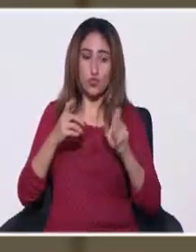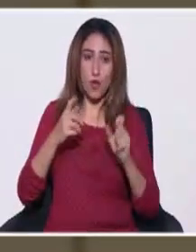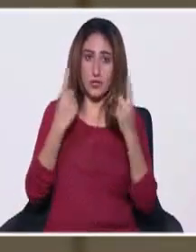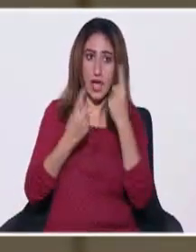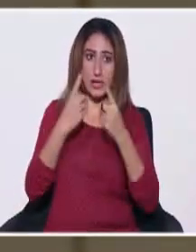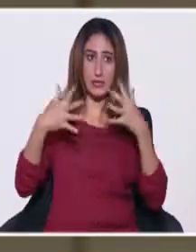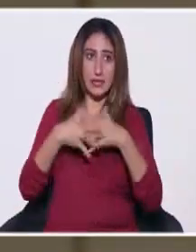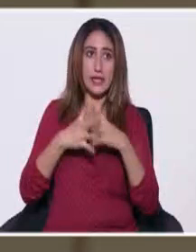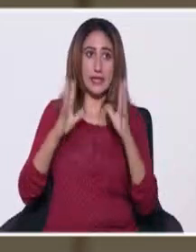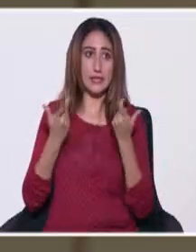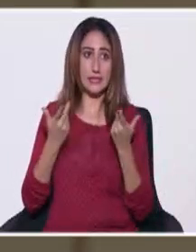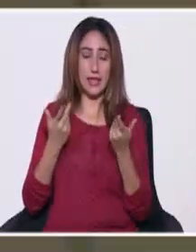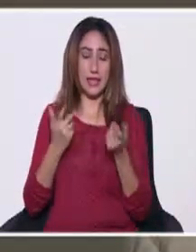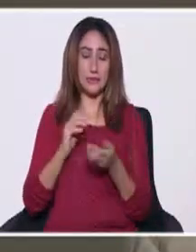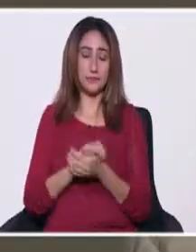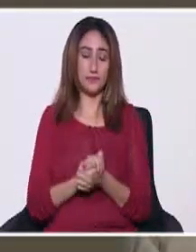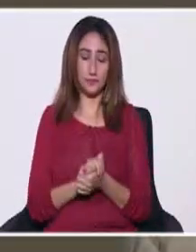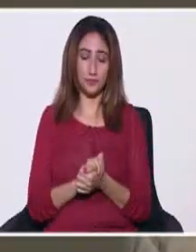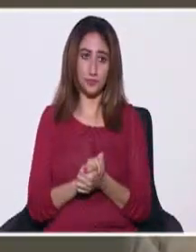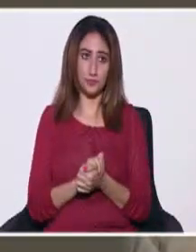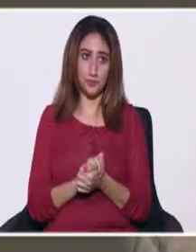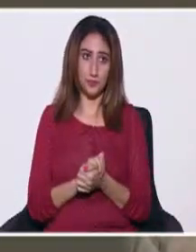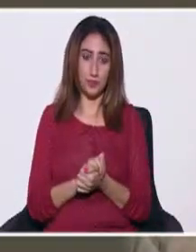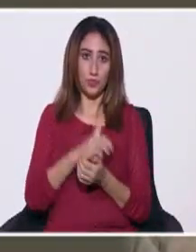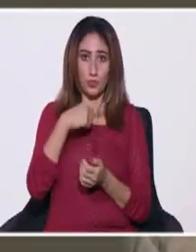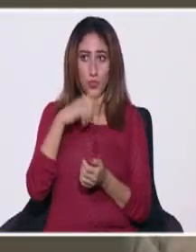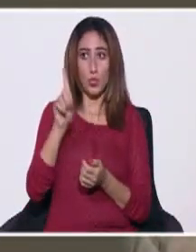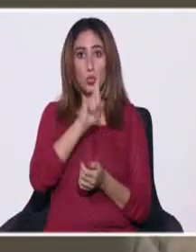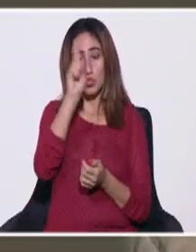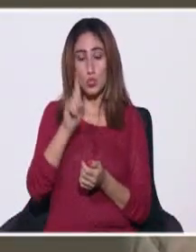كبير طبعًا للقضيه ومكسب للدبلومه. طبعا كنت عايز اسال حضرتك سؤال، يعني